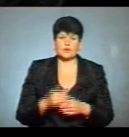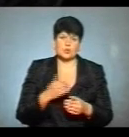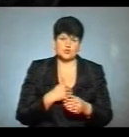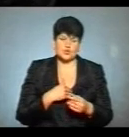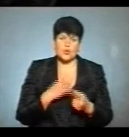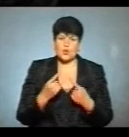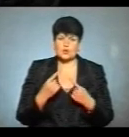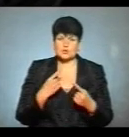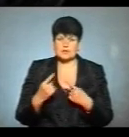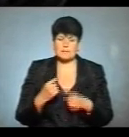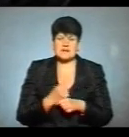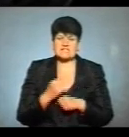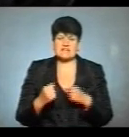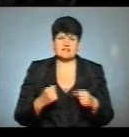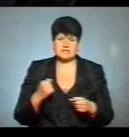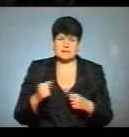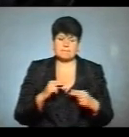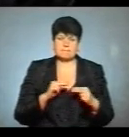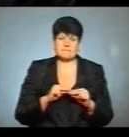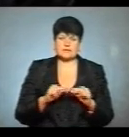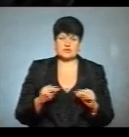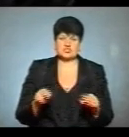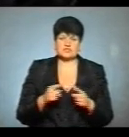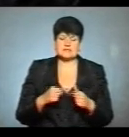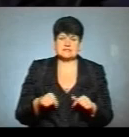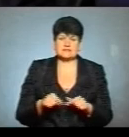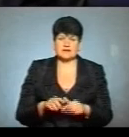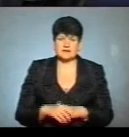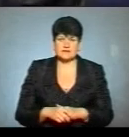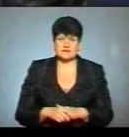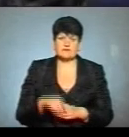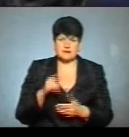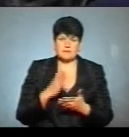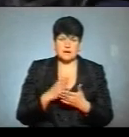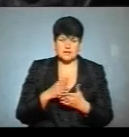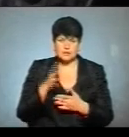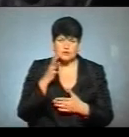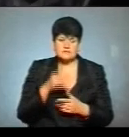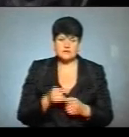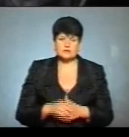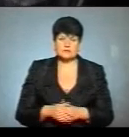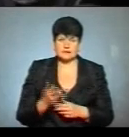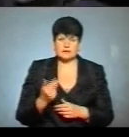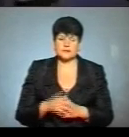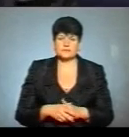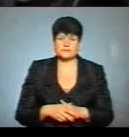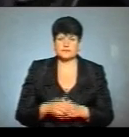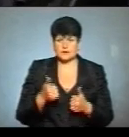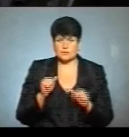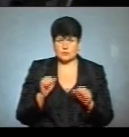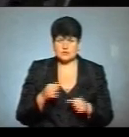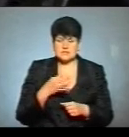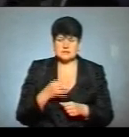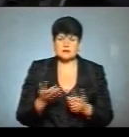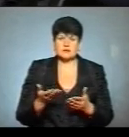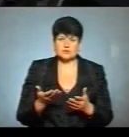про працевлаштування у педагогічній сфері. Ви маєте освіту відповідно? Так. Добре, можете сказати яку,